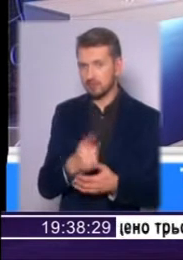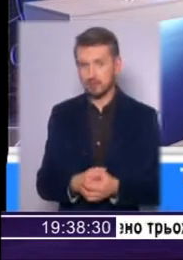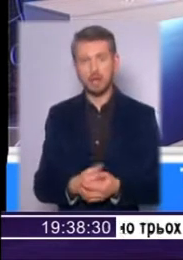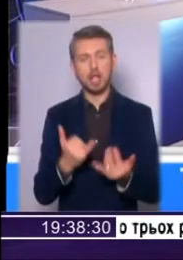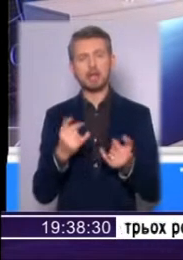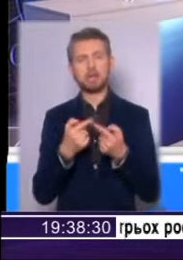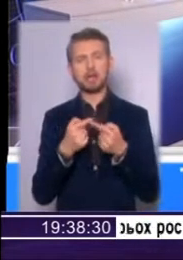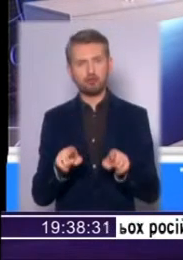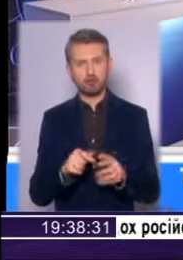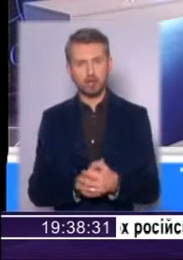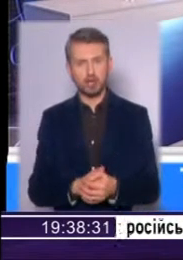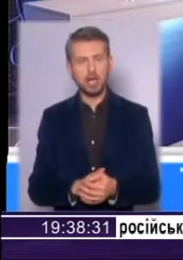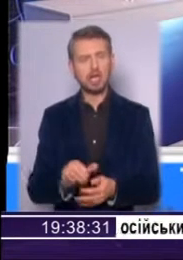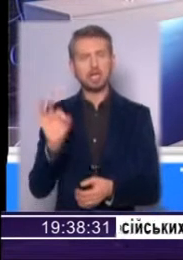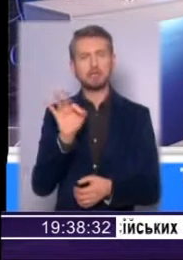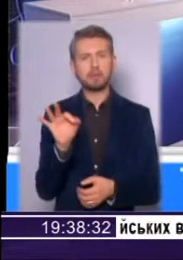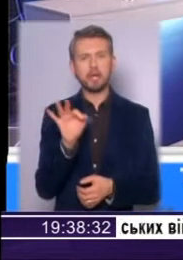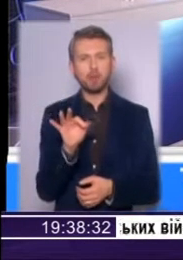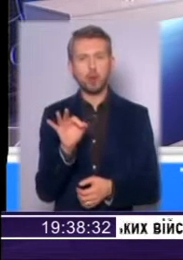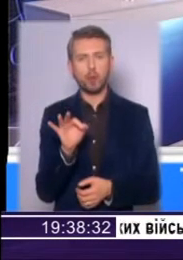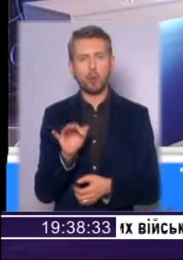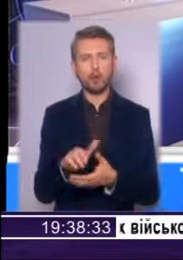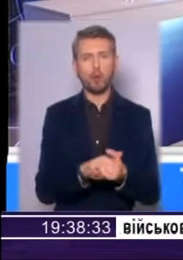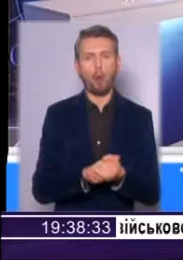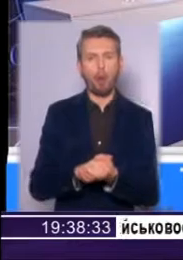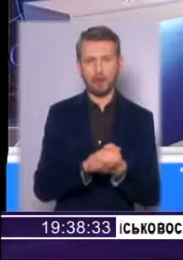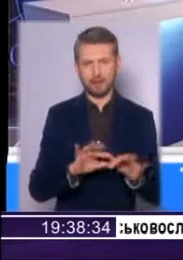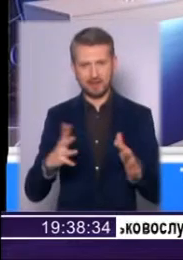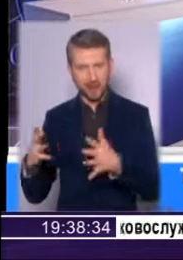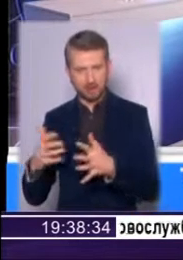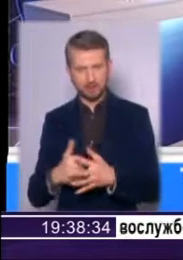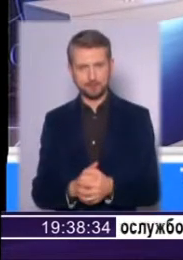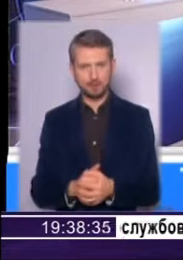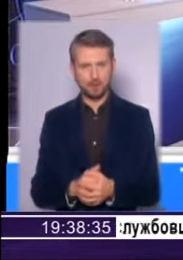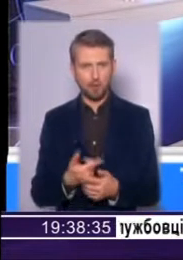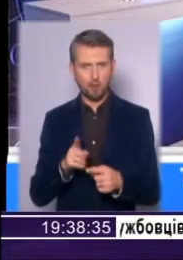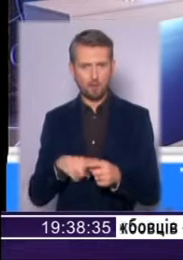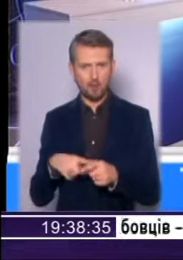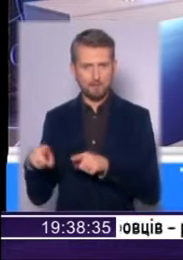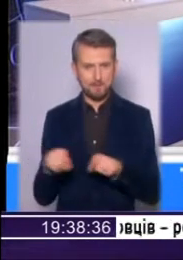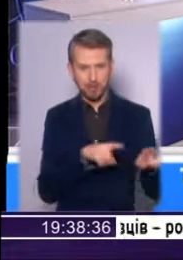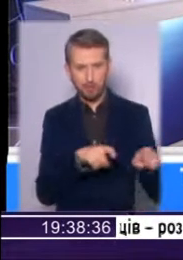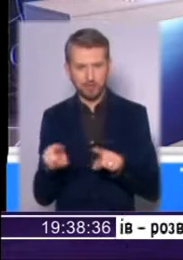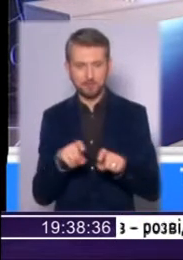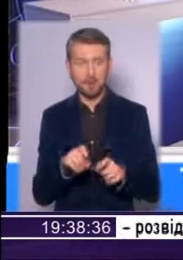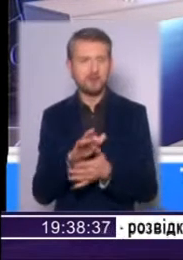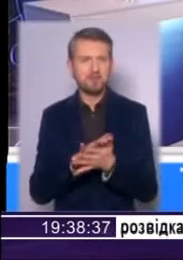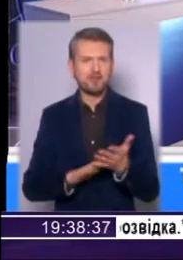Інше. Давайте. Значить, з приводу цієї коаліціади, біготні цієї, вибачайте,